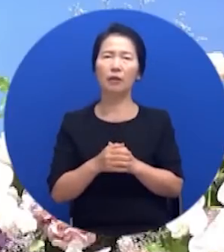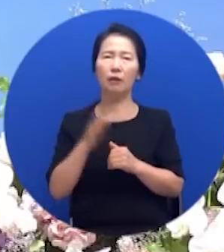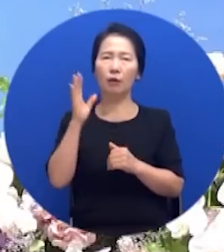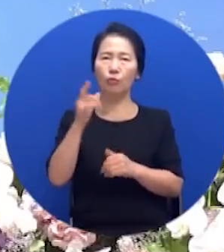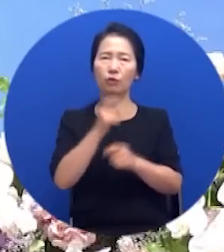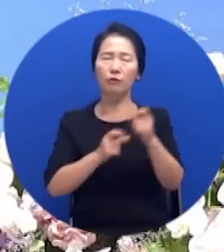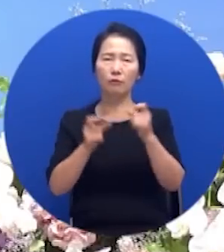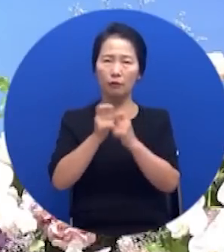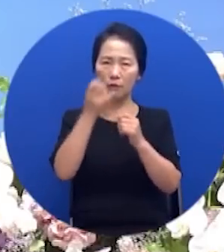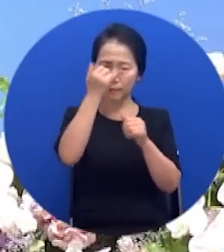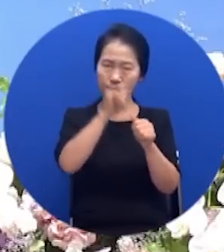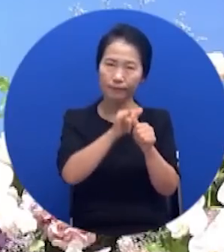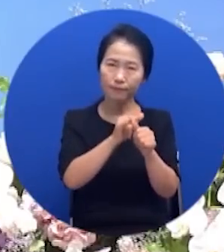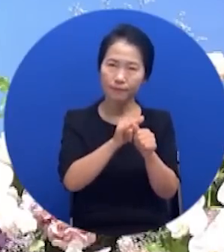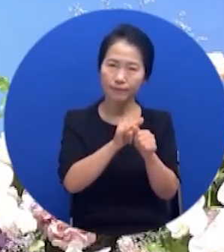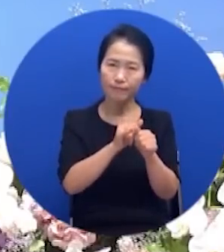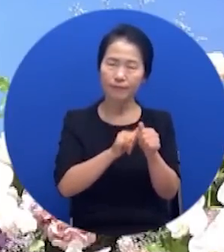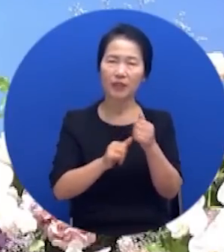잘하겠습니다.